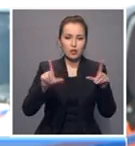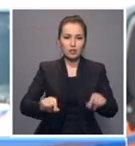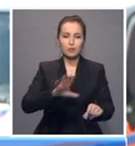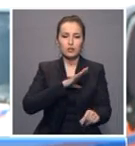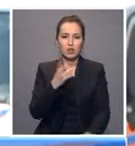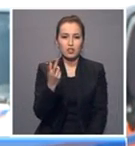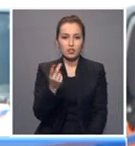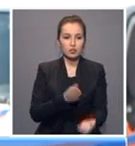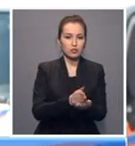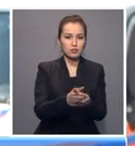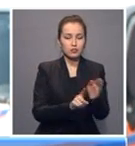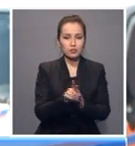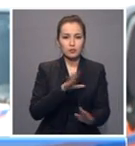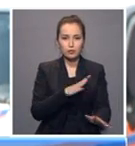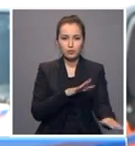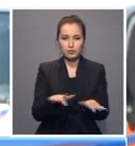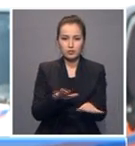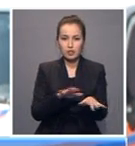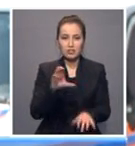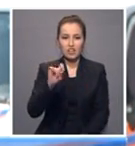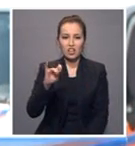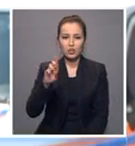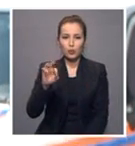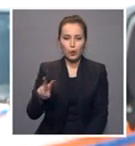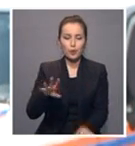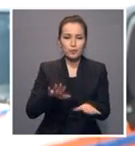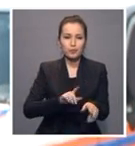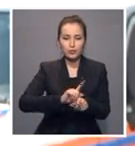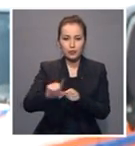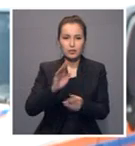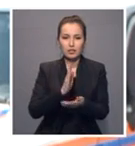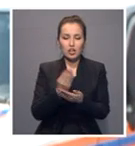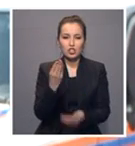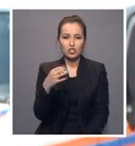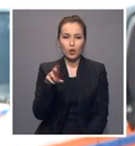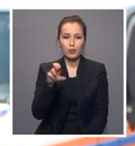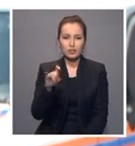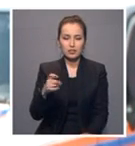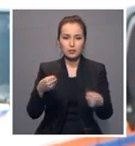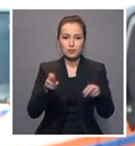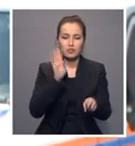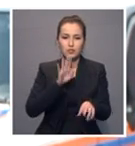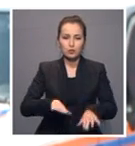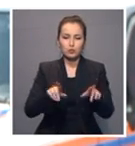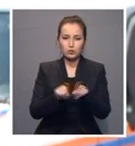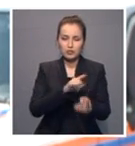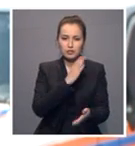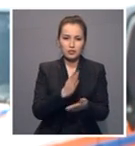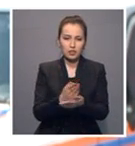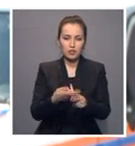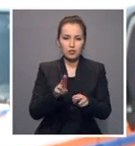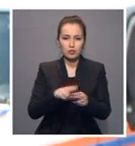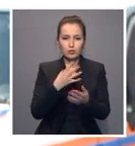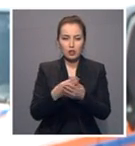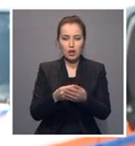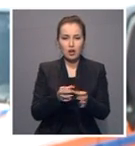Екінші бағыт кетіп жатқан жәндегі Сарыкөл елді мекеніне қарай кетіп жатқан жол, жөндегі Шәуілдір мен Көксарайдың жолының үстіне өтіп жатқан жер, сол жер, ол жерде де елді